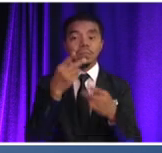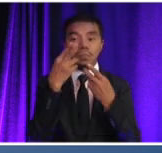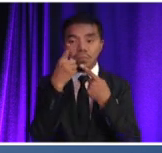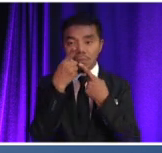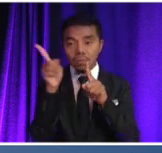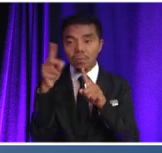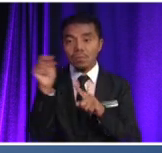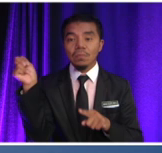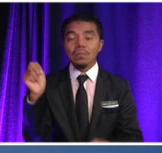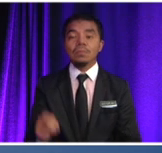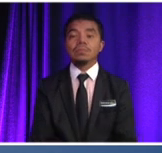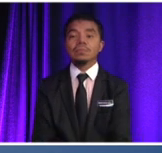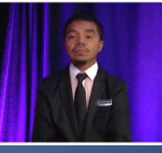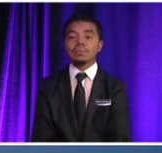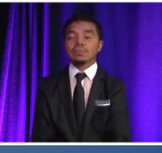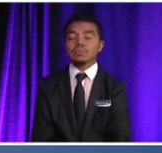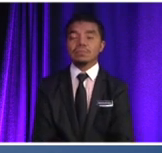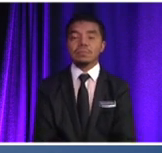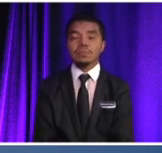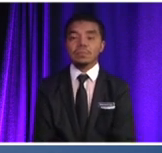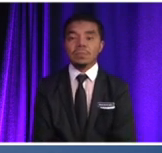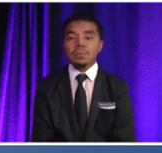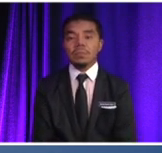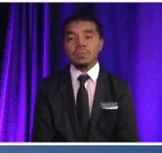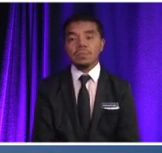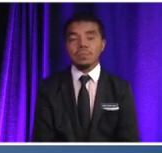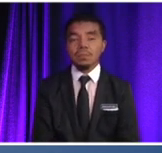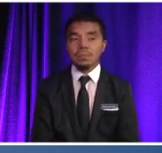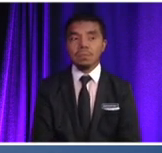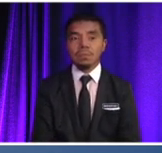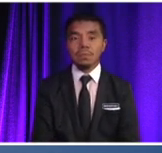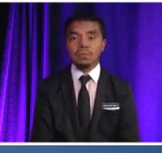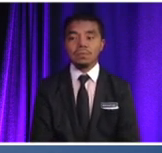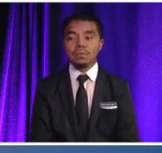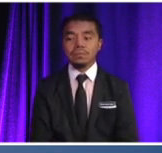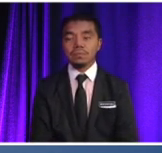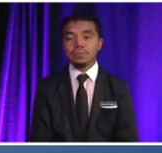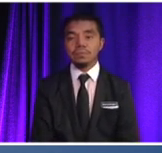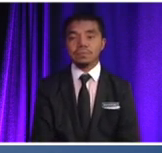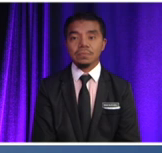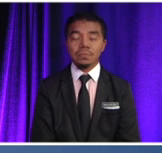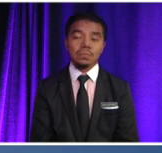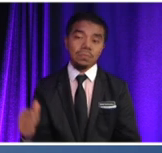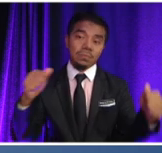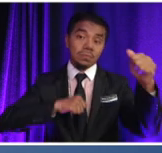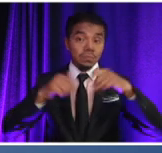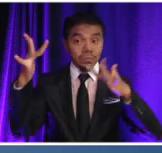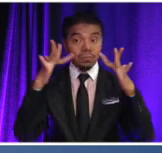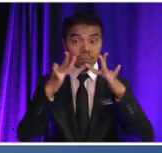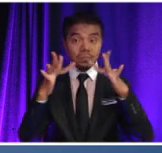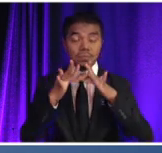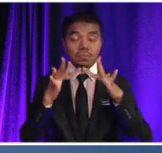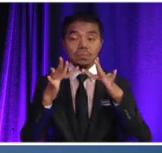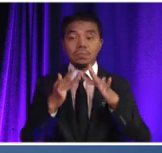padankan activity tajaan dalam bentuk berita melalui media massa ialah di yaitu